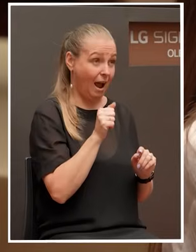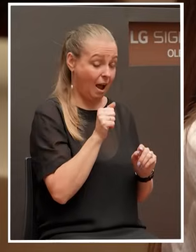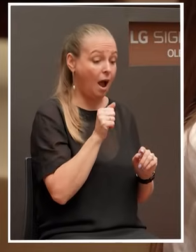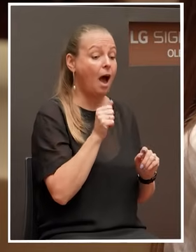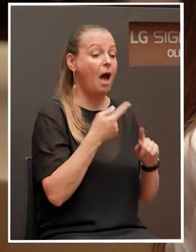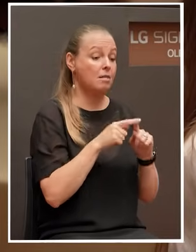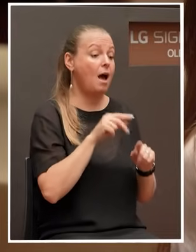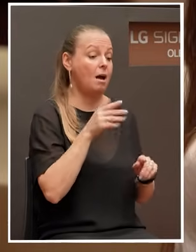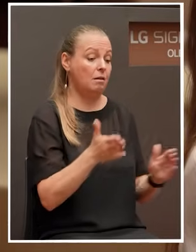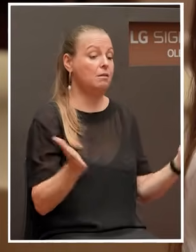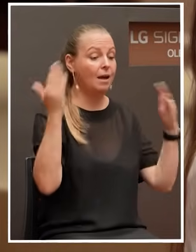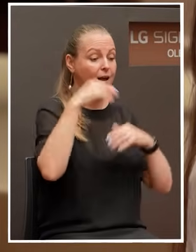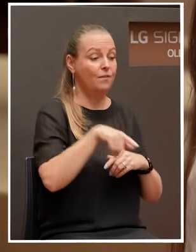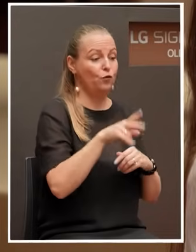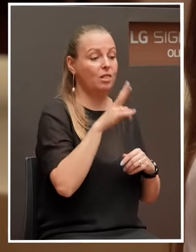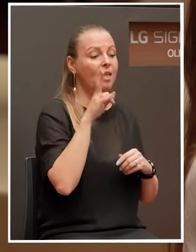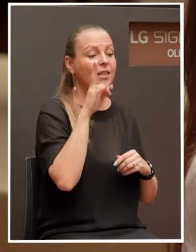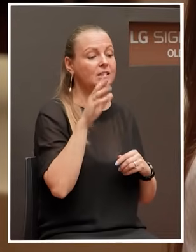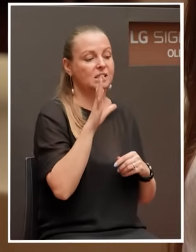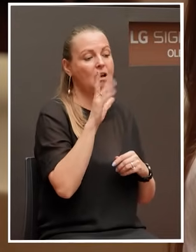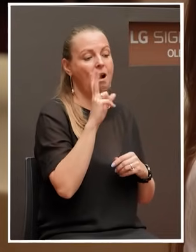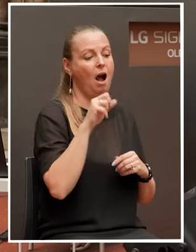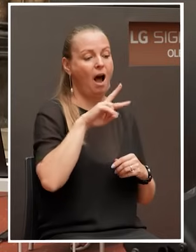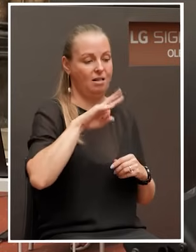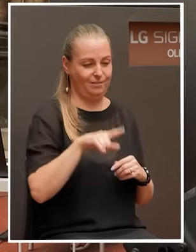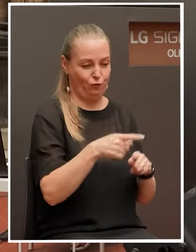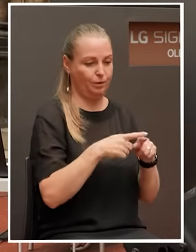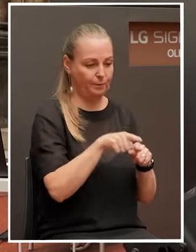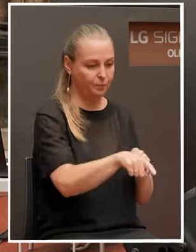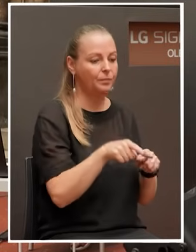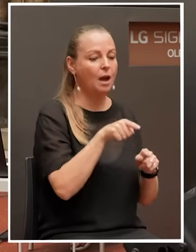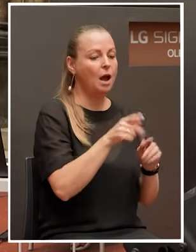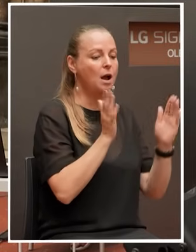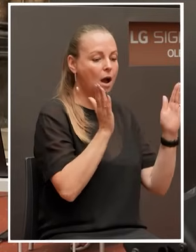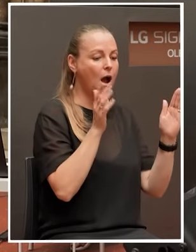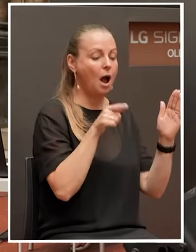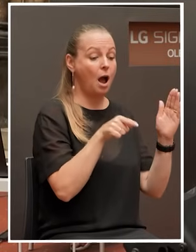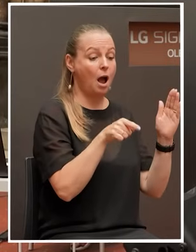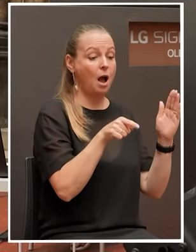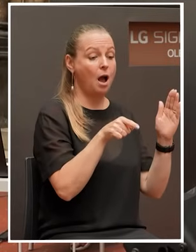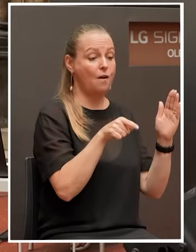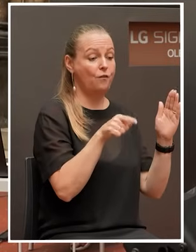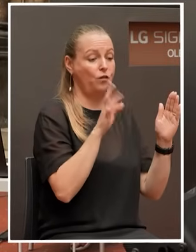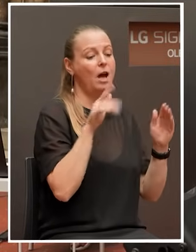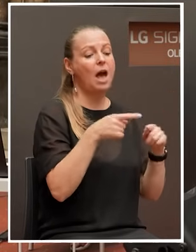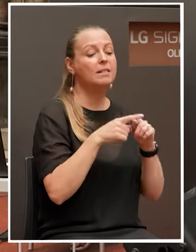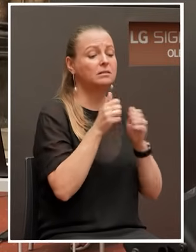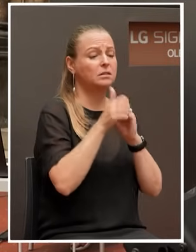назвать его работу над скалами Бель-Иль. Там было 38 картин, это маленький скалистый остров в Нормандии,